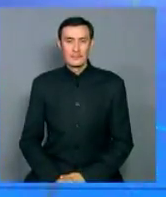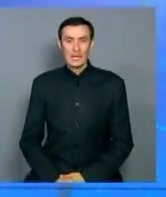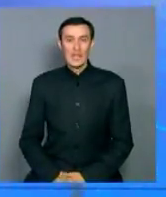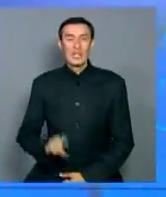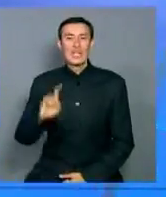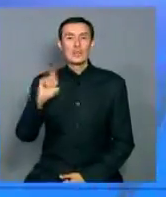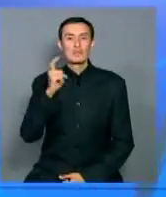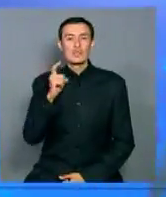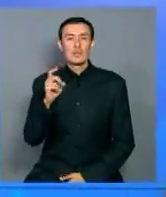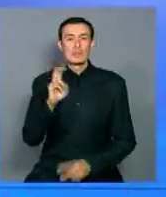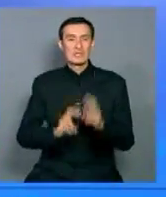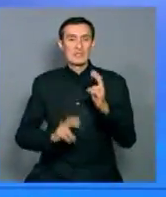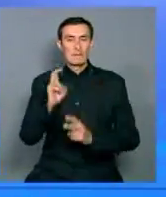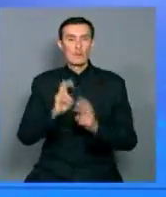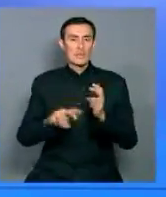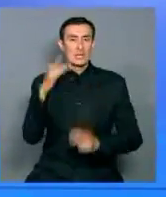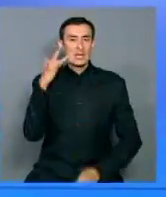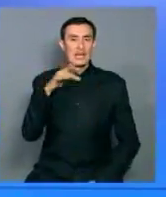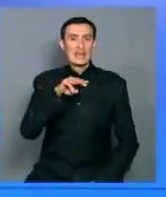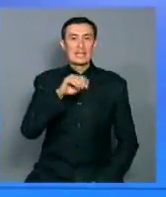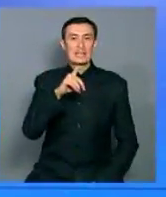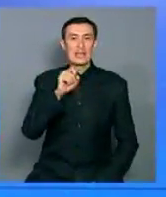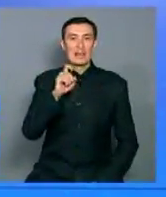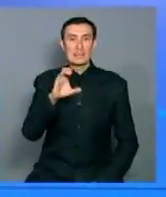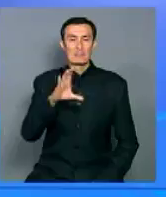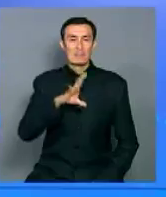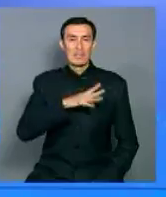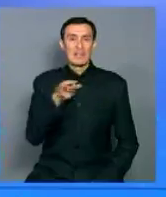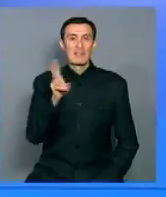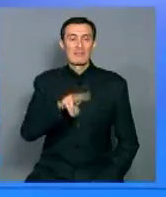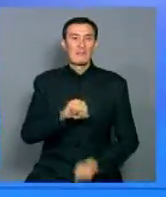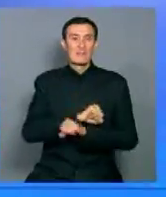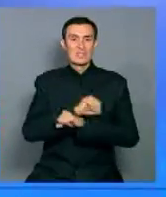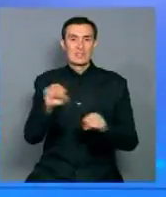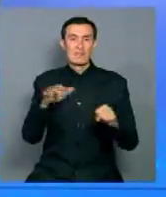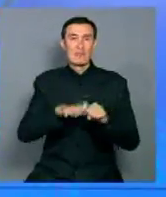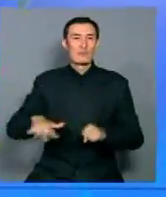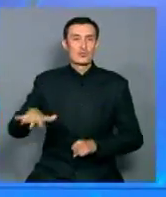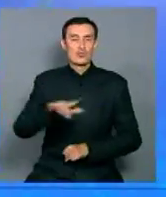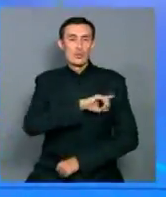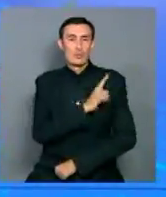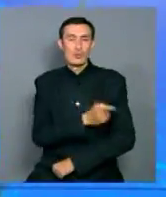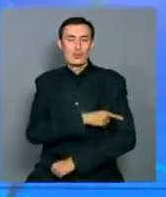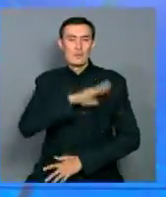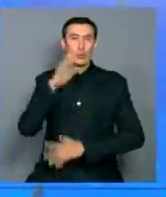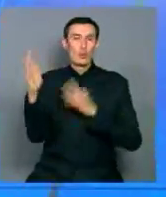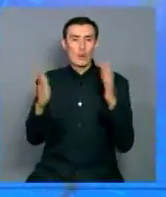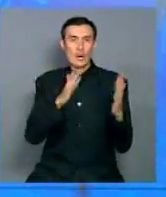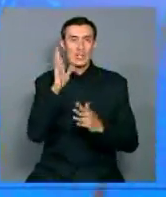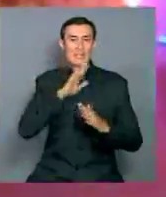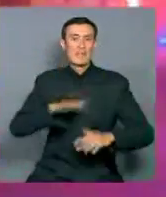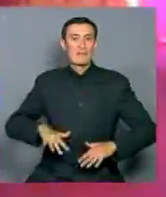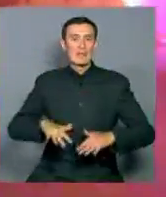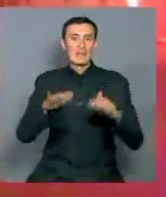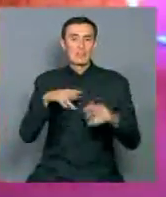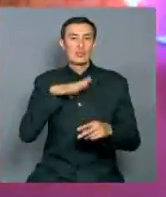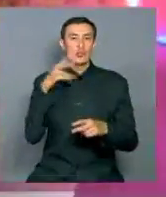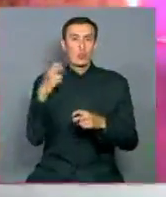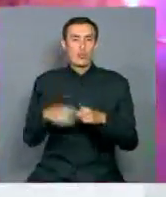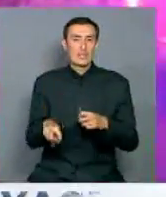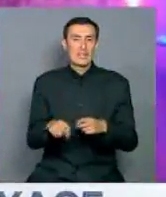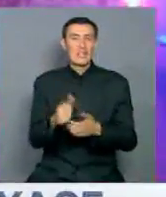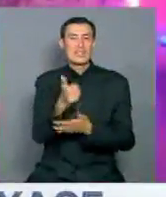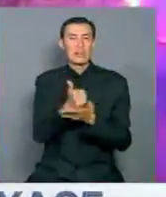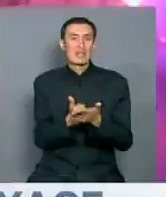На химическом заводе в Техасе прогремели 2 взрыва. Предприятие оказалось в зоне действия мощного урагана Харви. Из-за наводнения вышли из строя